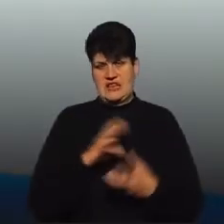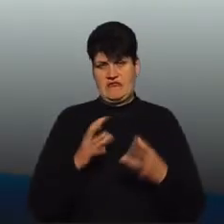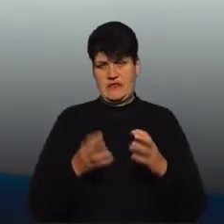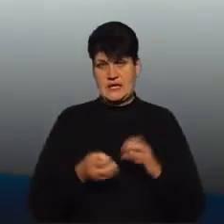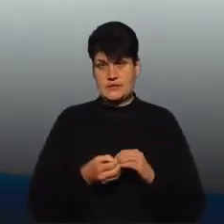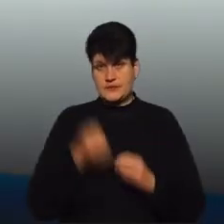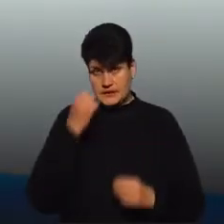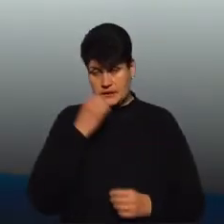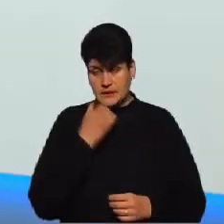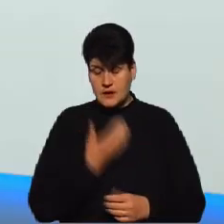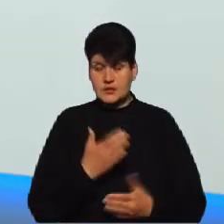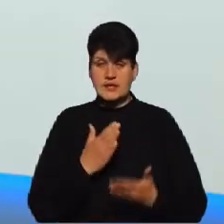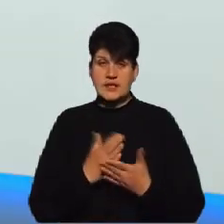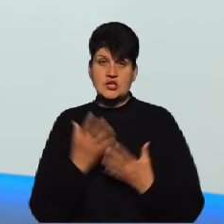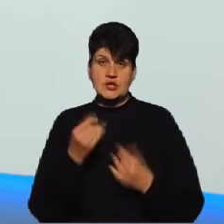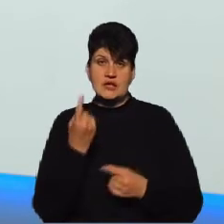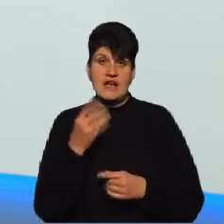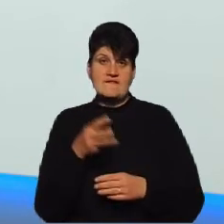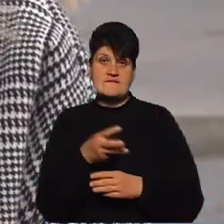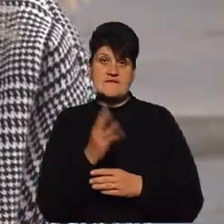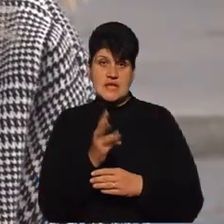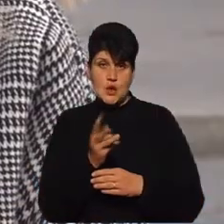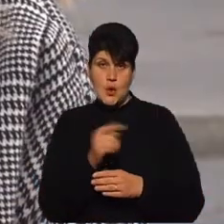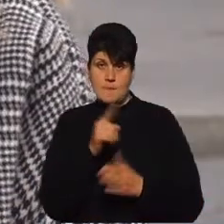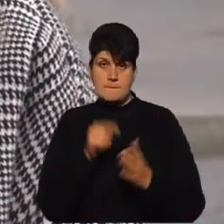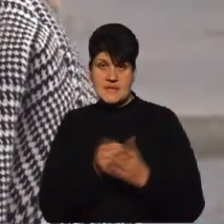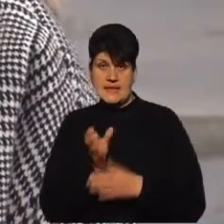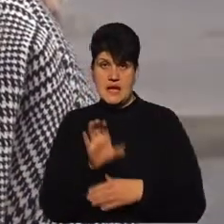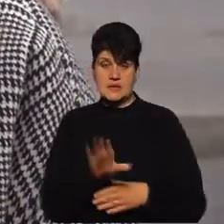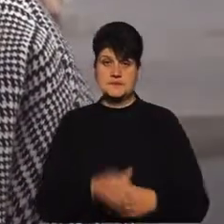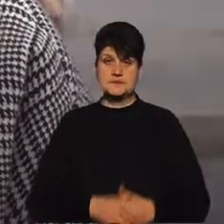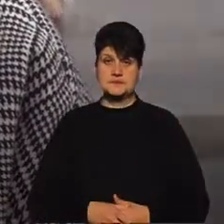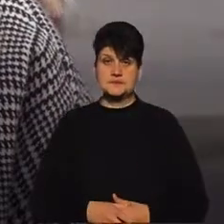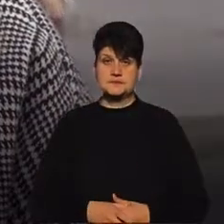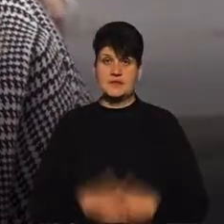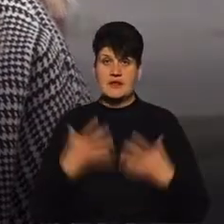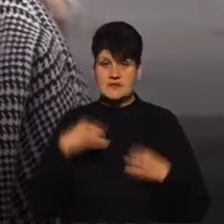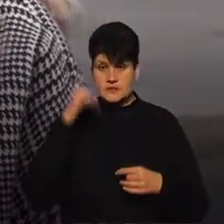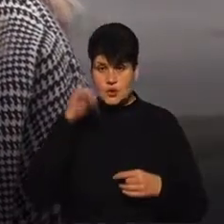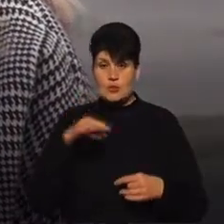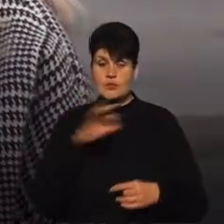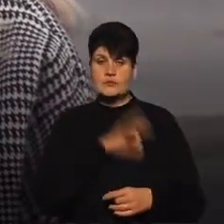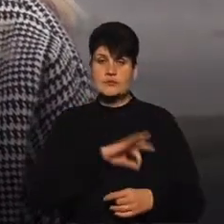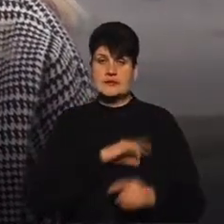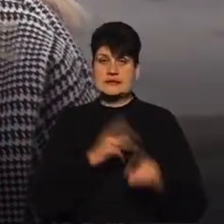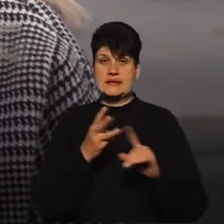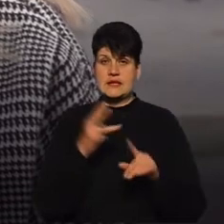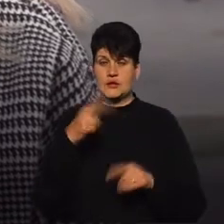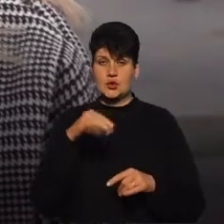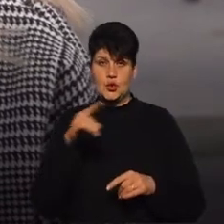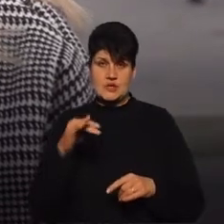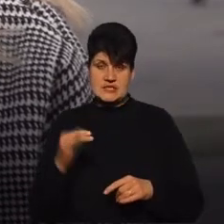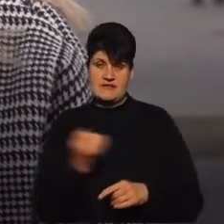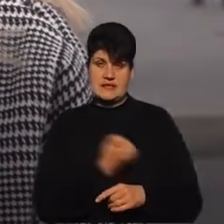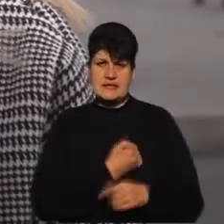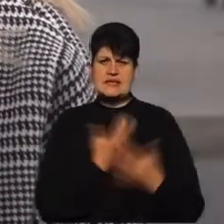І маємо ще одне відеозапитання. Давайте послухаємо. Вже відомо про застосування третьої дози вакцинації. Скільки загалом разів